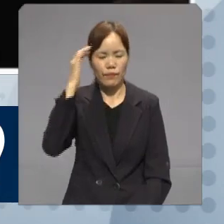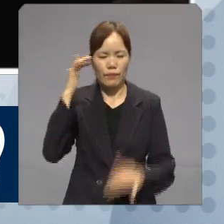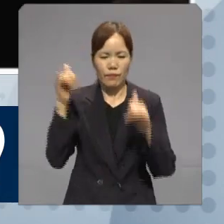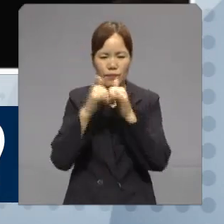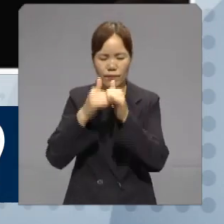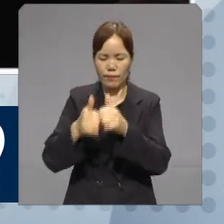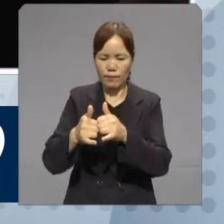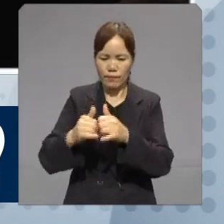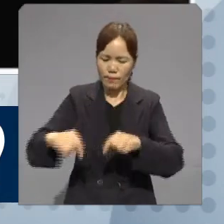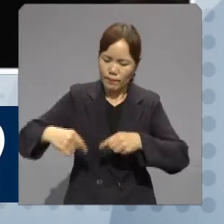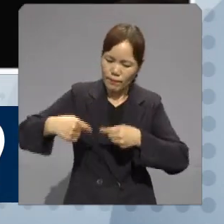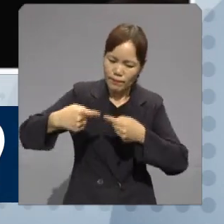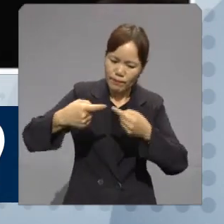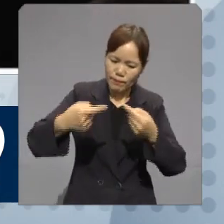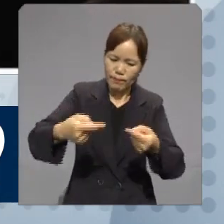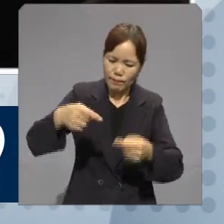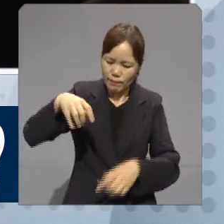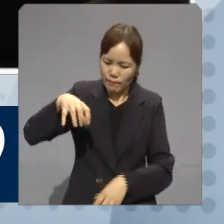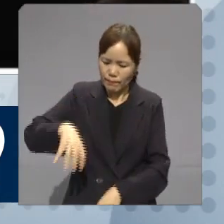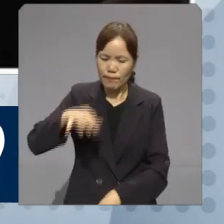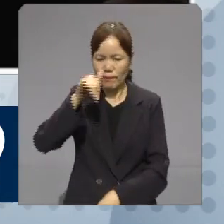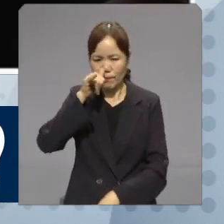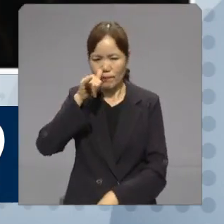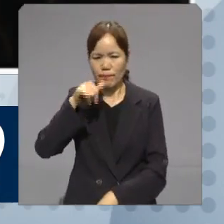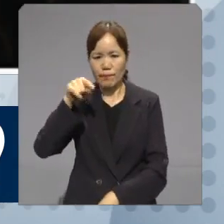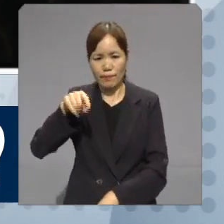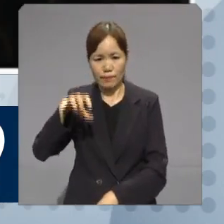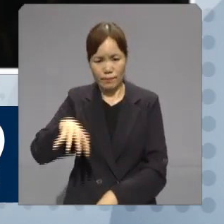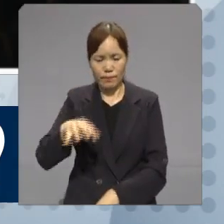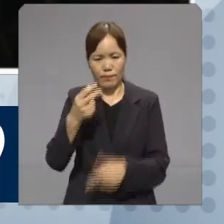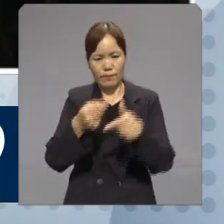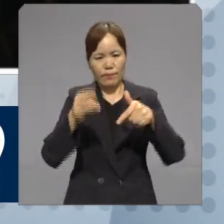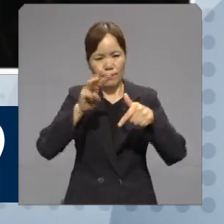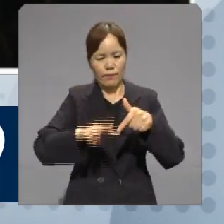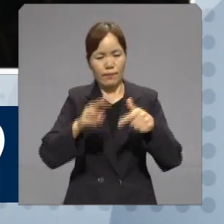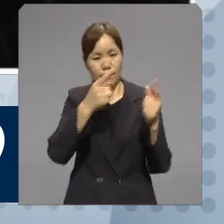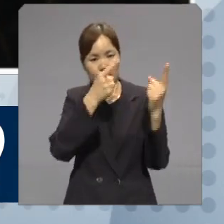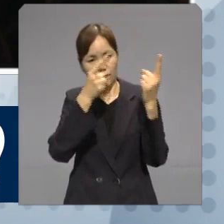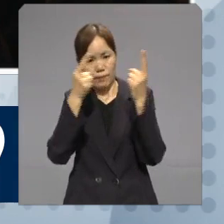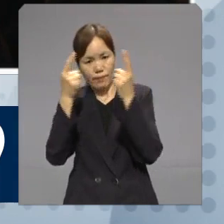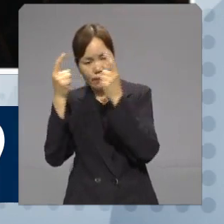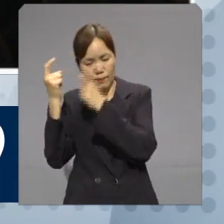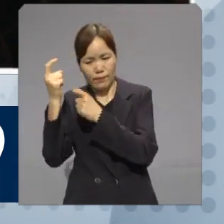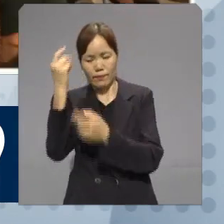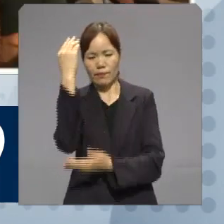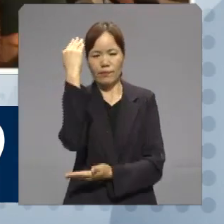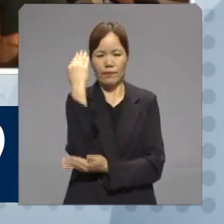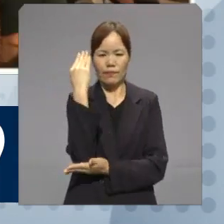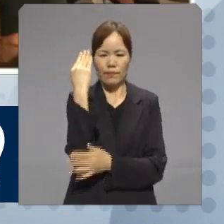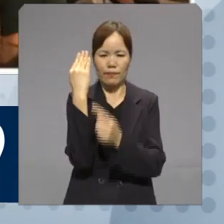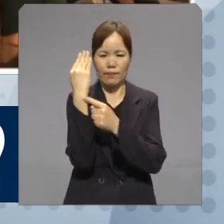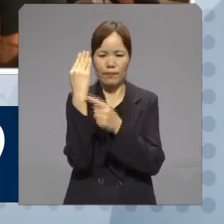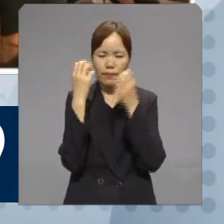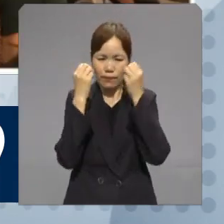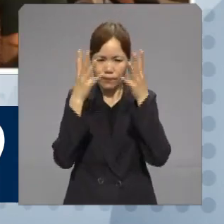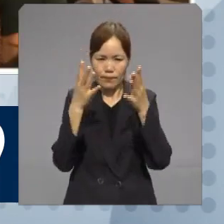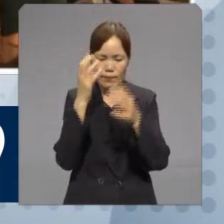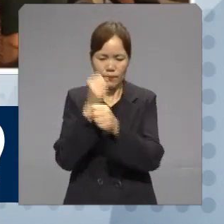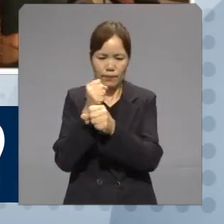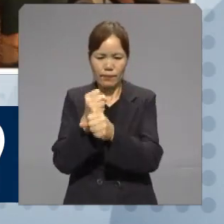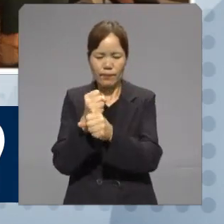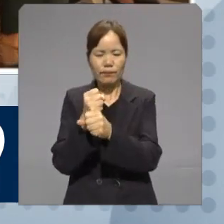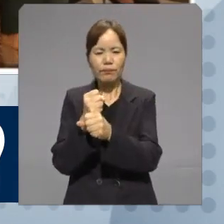참전한 전비가 있습니다 거기에 인천이 그 기념비를 게에